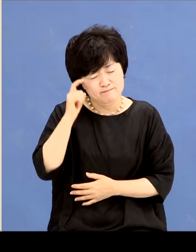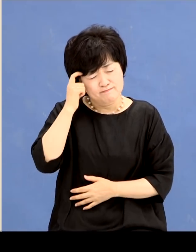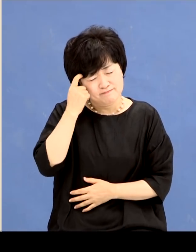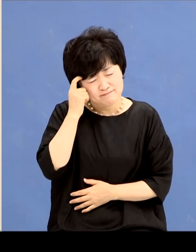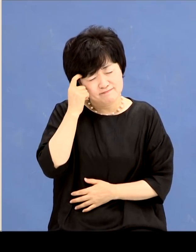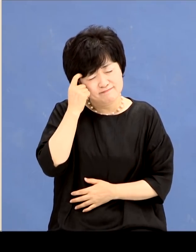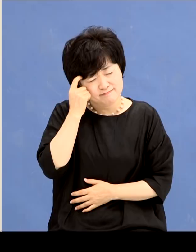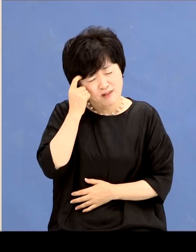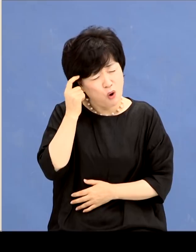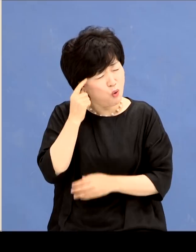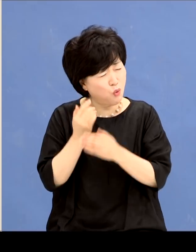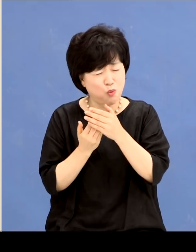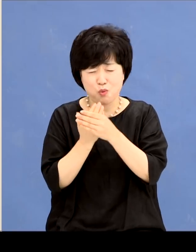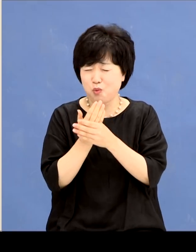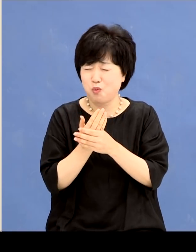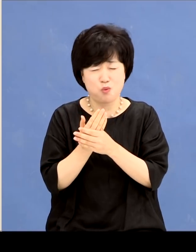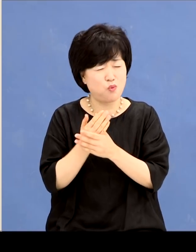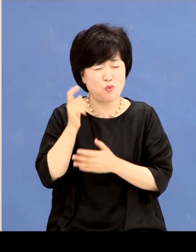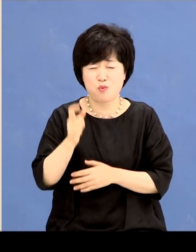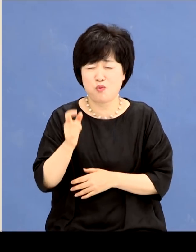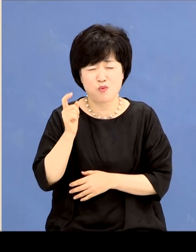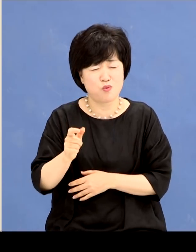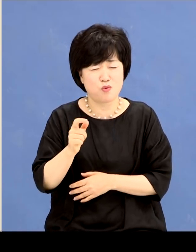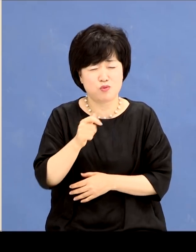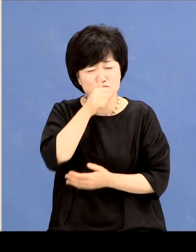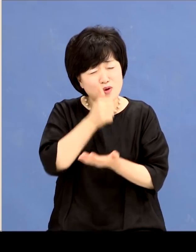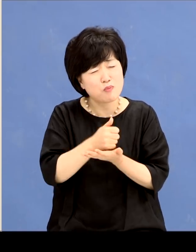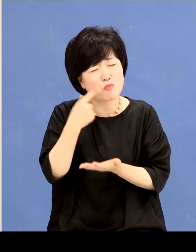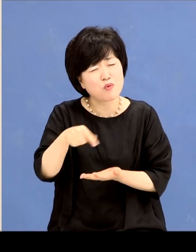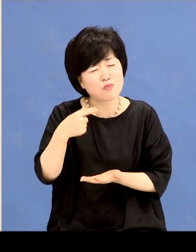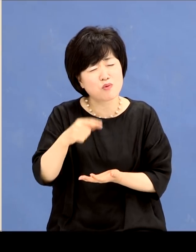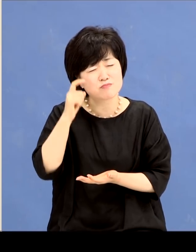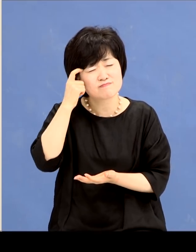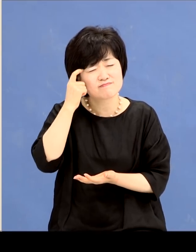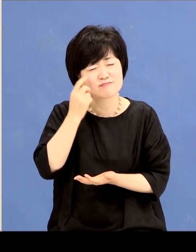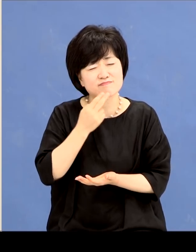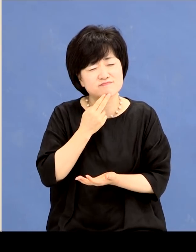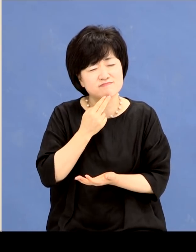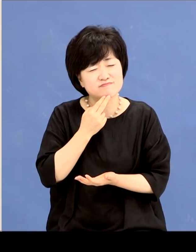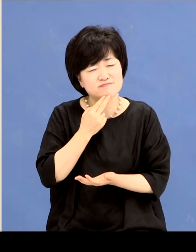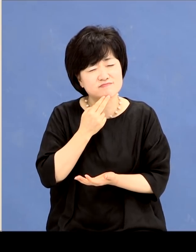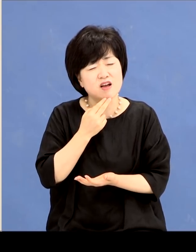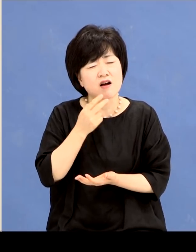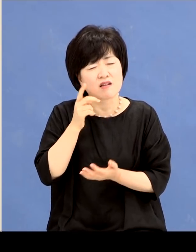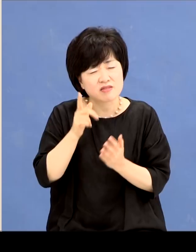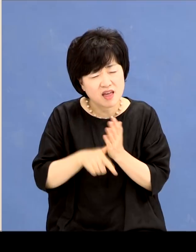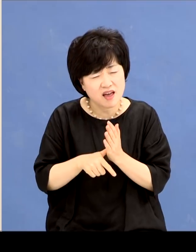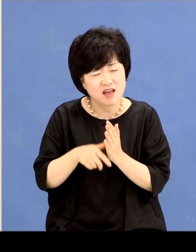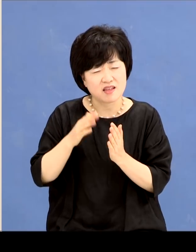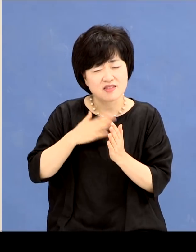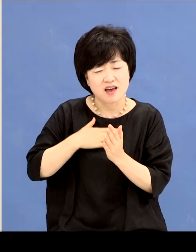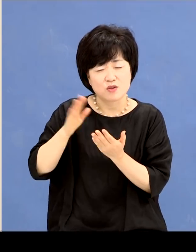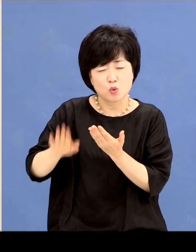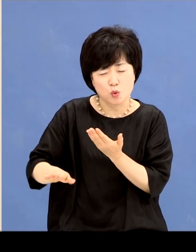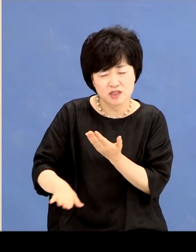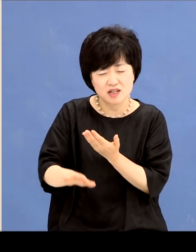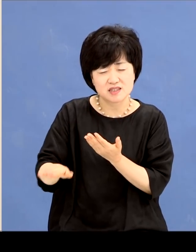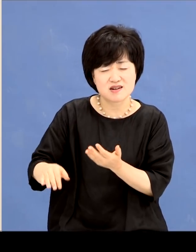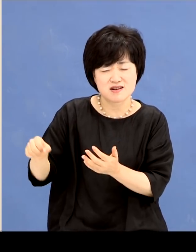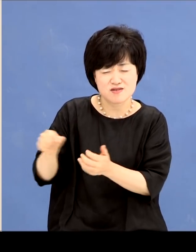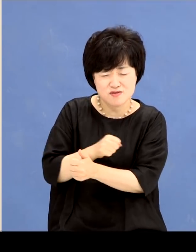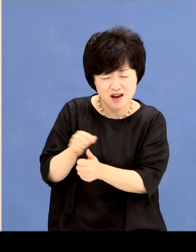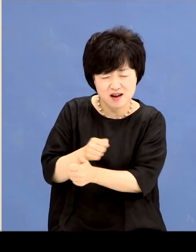했는데 도저히 떠오르지 않는 거예요. 네네. 그러다가 시간이 흘러서 제가 동생들을 괴롭히고 아.